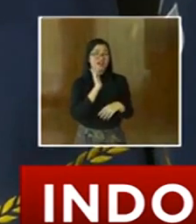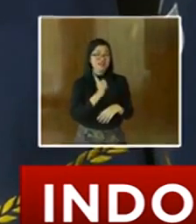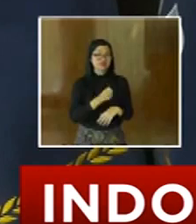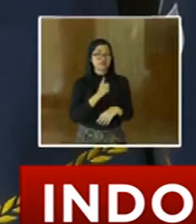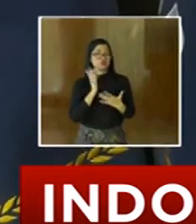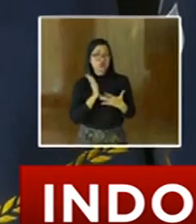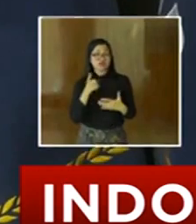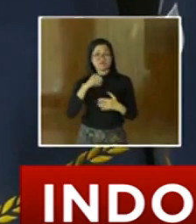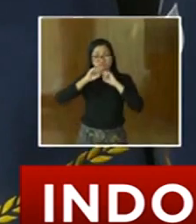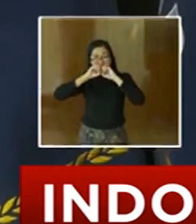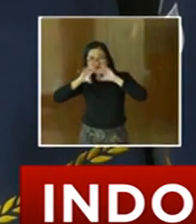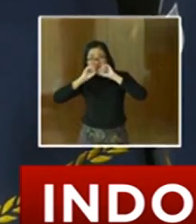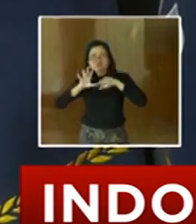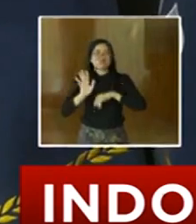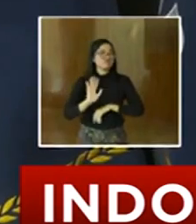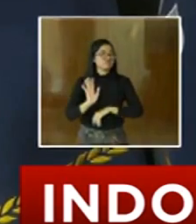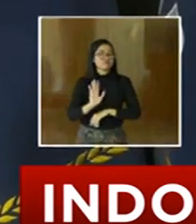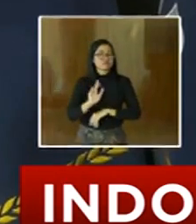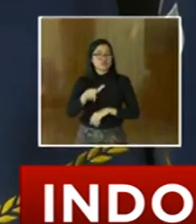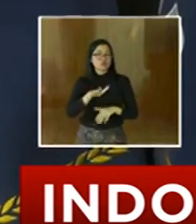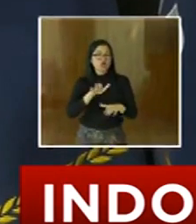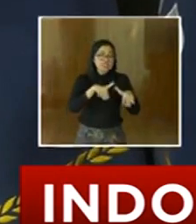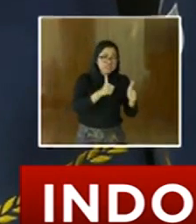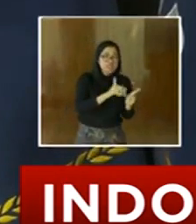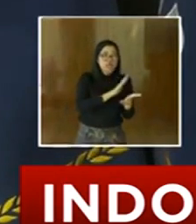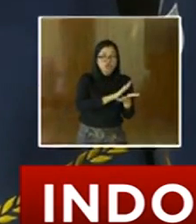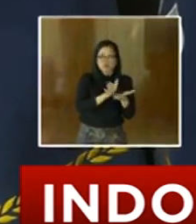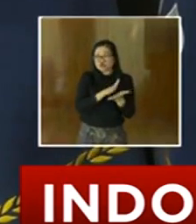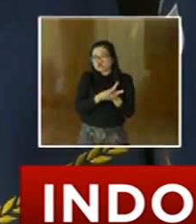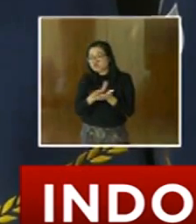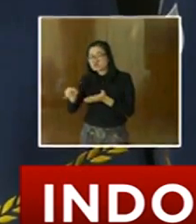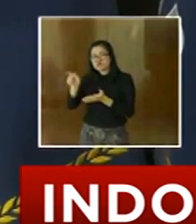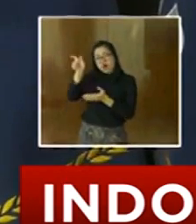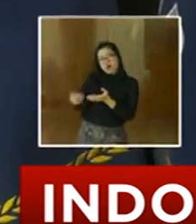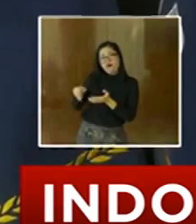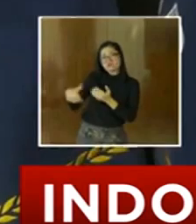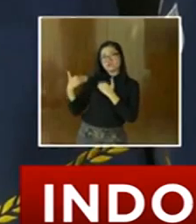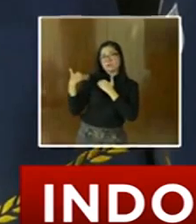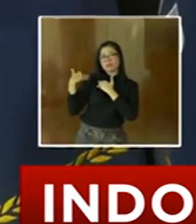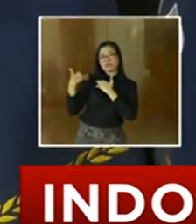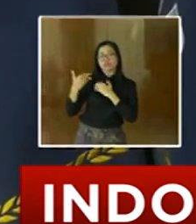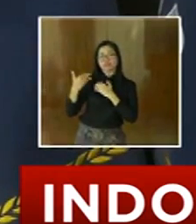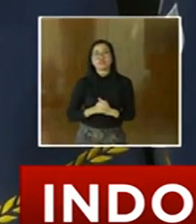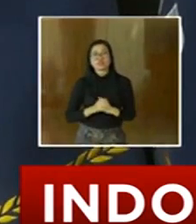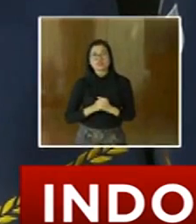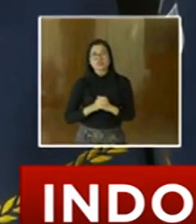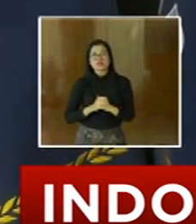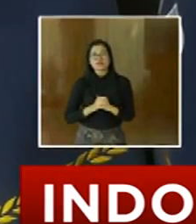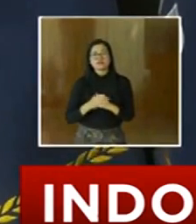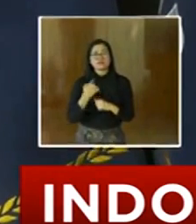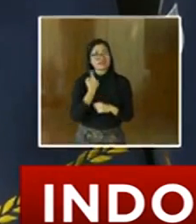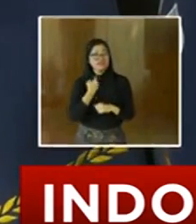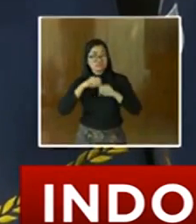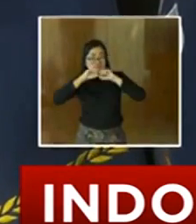mendelete tentang hasilnya karena hasil tersebut langsung diserahkan kepada pejabat yang bersangkutan bukan kita